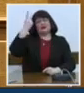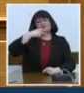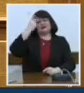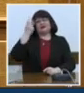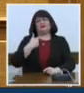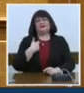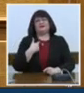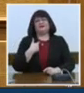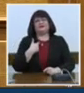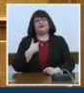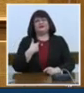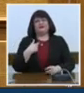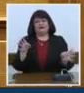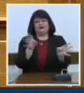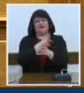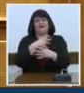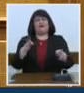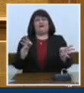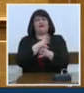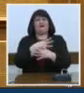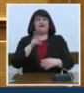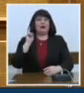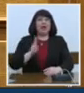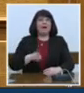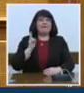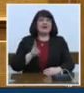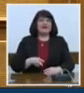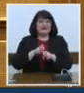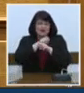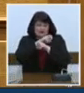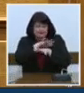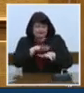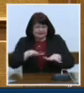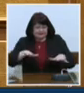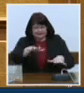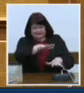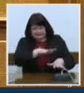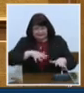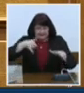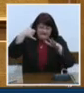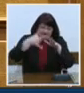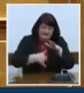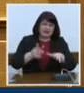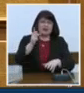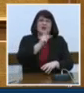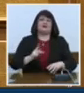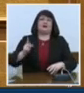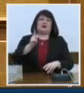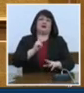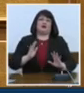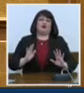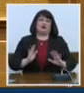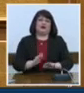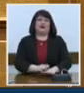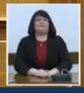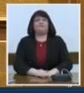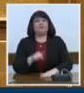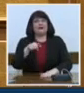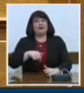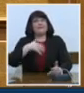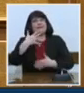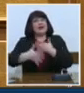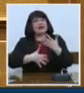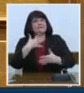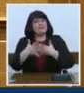της δημαγωγίας διαχέεται και πάλι στα σπλάχνα της κοινωνίας. Την περιπέτεια αυτή